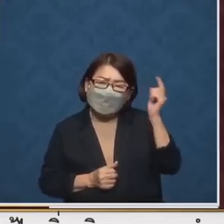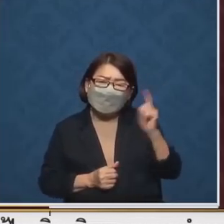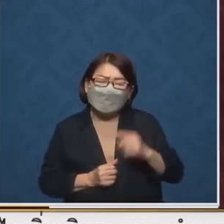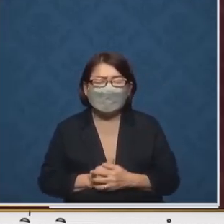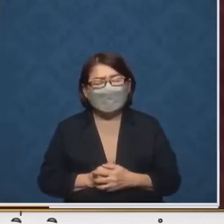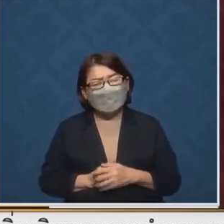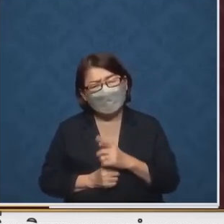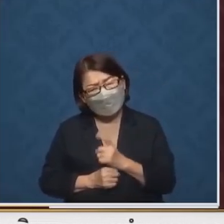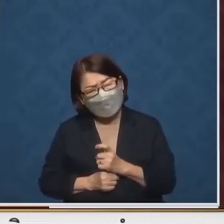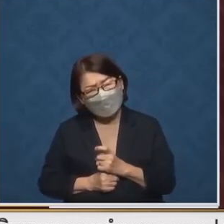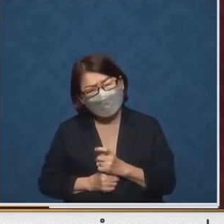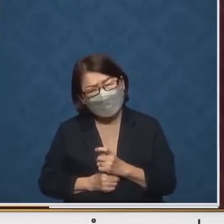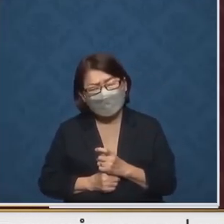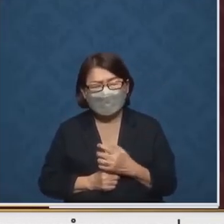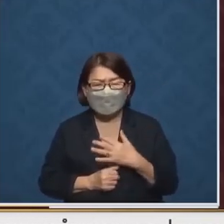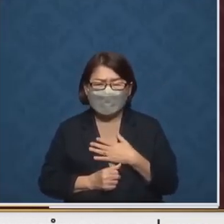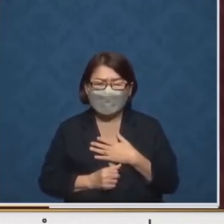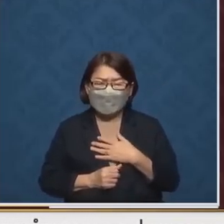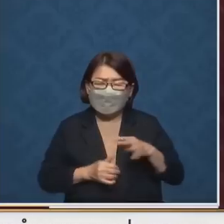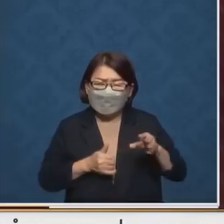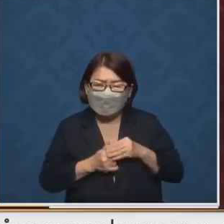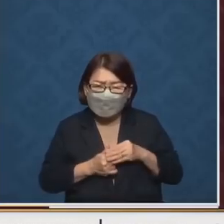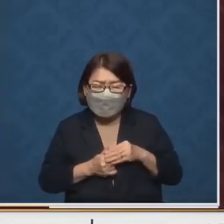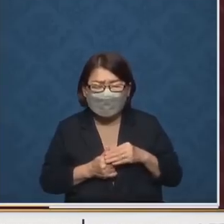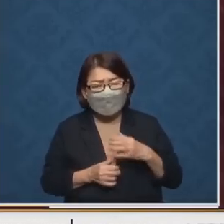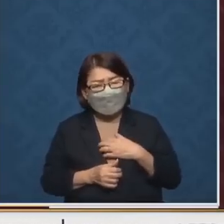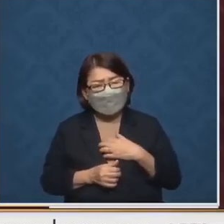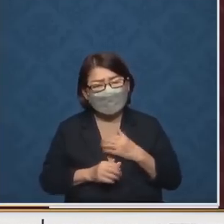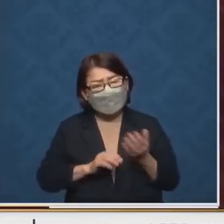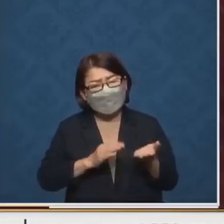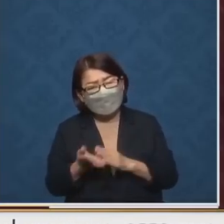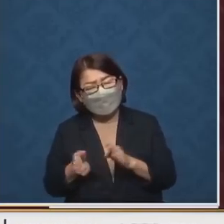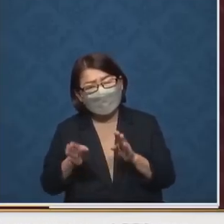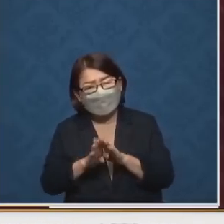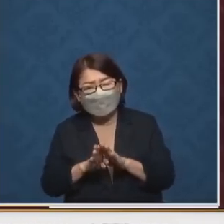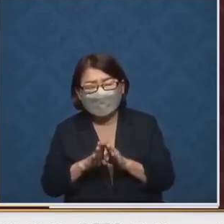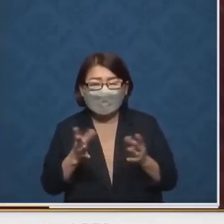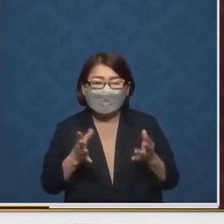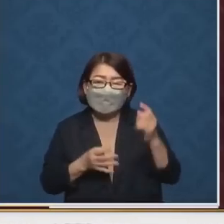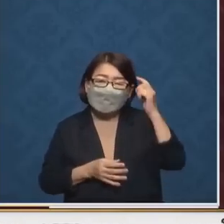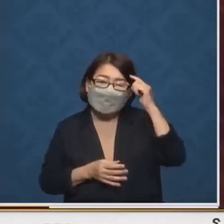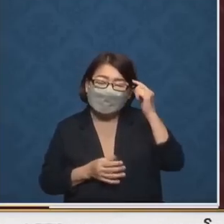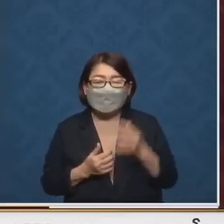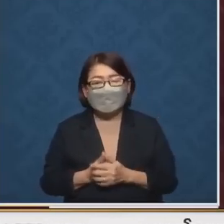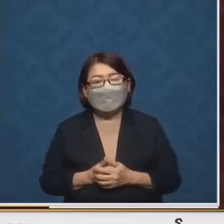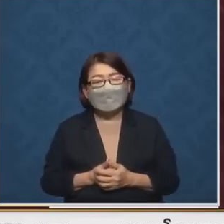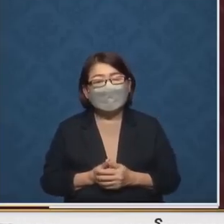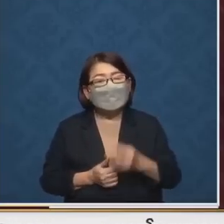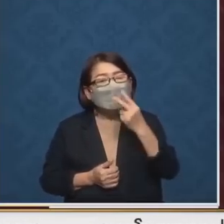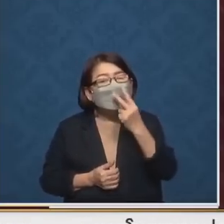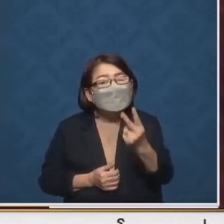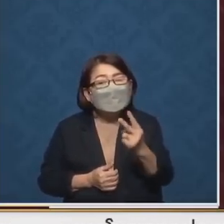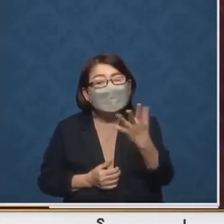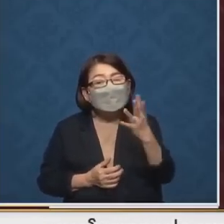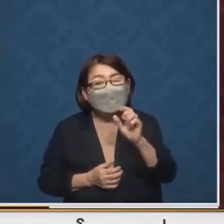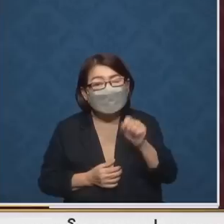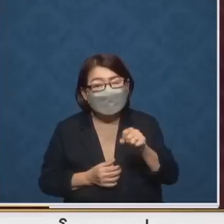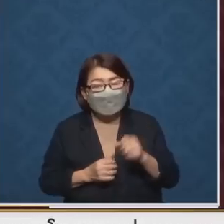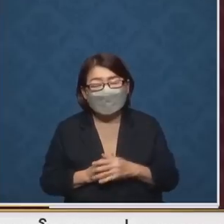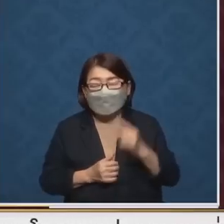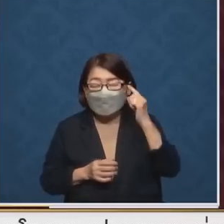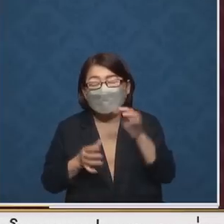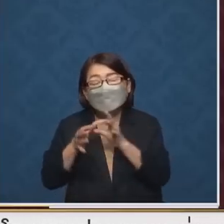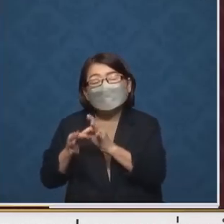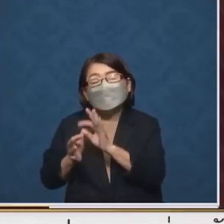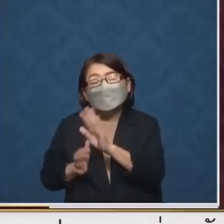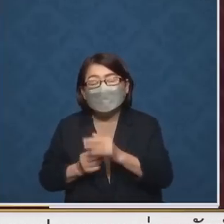อดที่จะไม่เจ็บปวยธรกิจไม่เสียหายแล้ไม่เจ็งหลายคนไม่มเวลาตามไรล่ะเอียดพูดง่ ถ้า